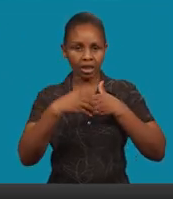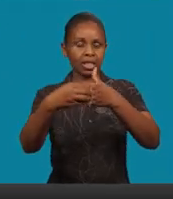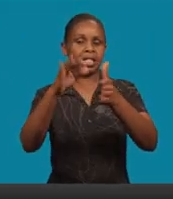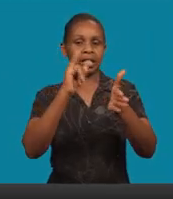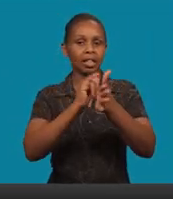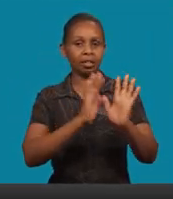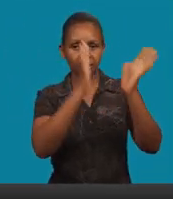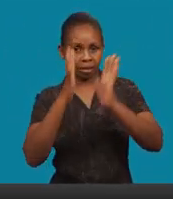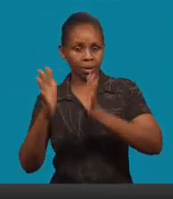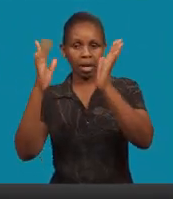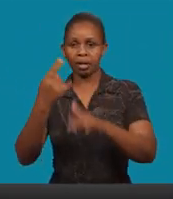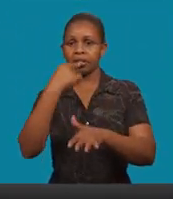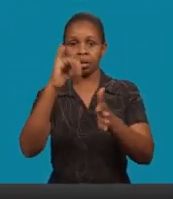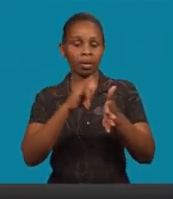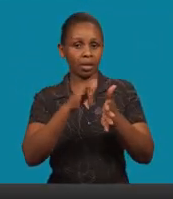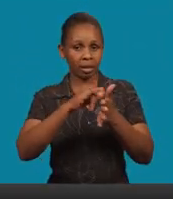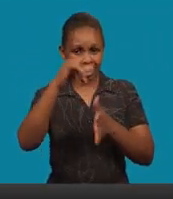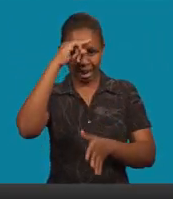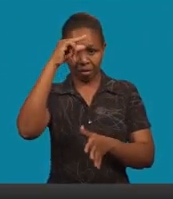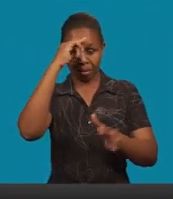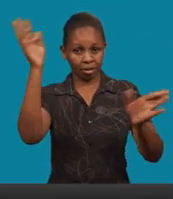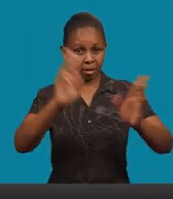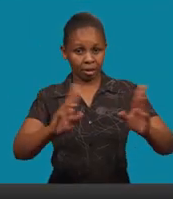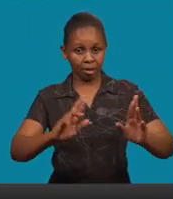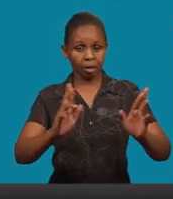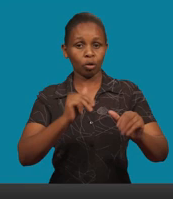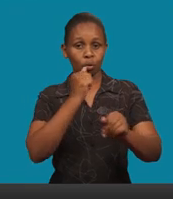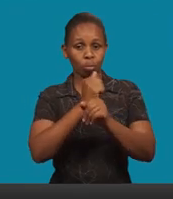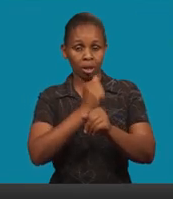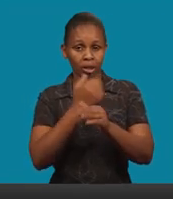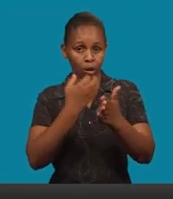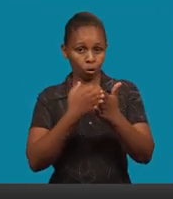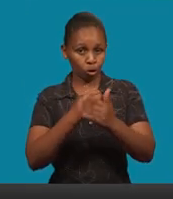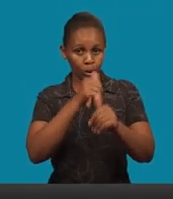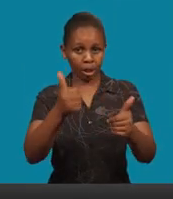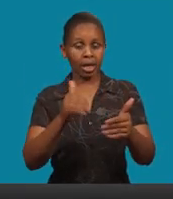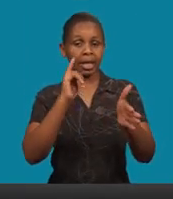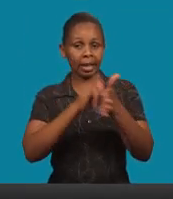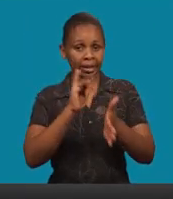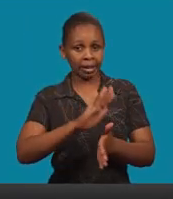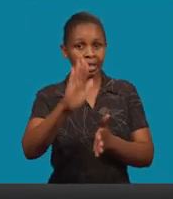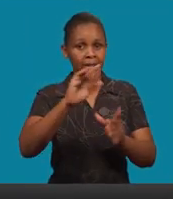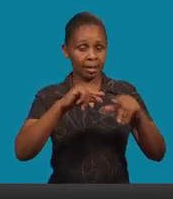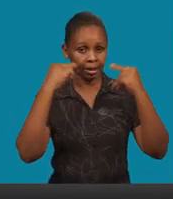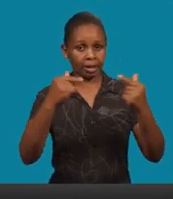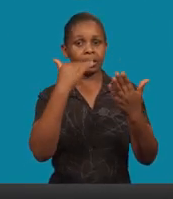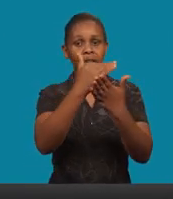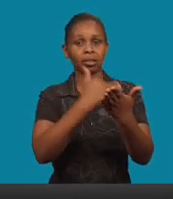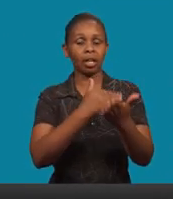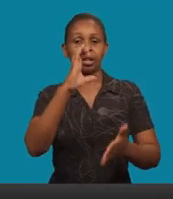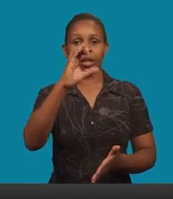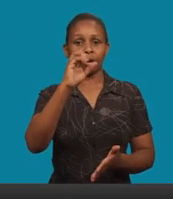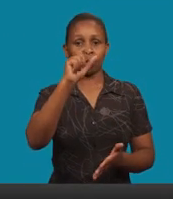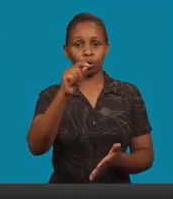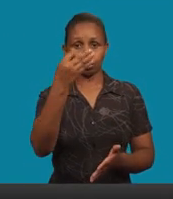Rais William Ruto akiongoza sherehe hizo alisema kuwa serikali iko imara kuimarisha uchumi wa Kenya, akisema kuwa hiyo ndiyo ajenda yake